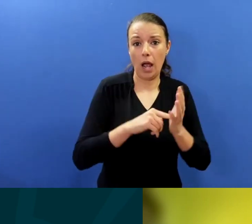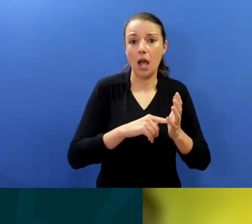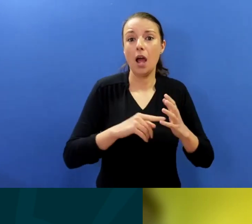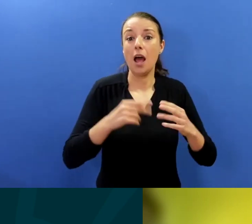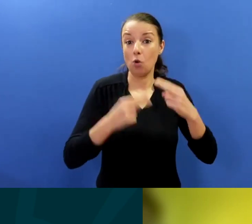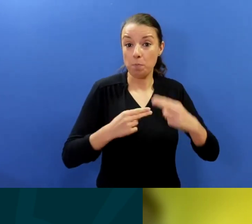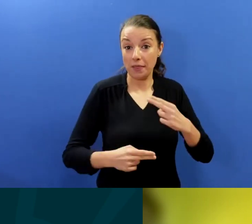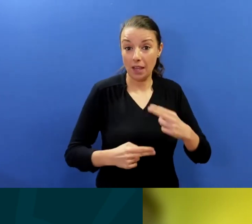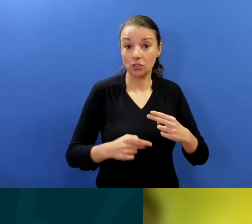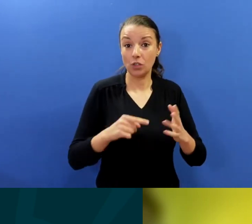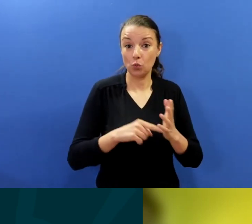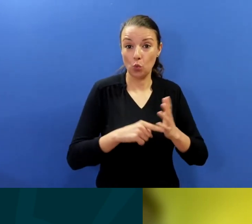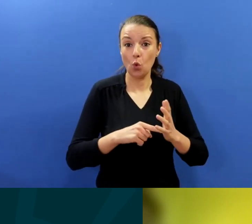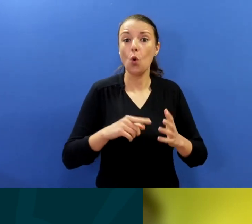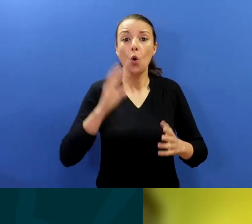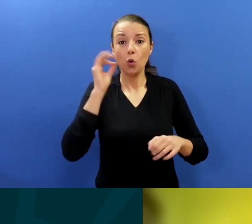culture